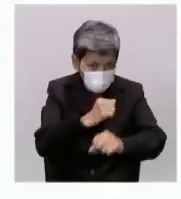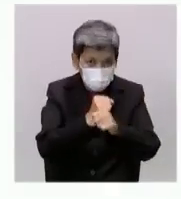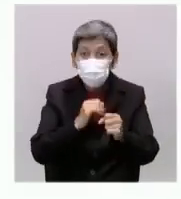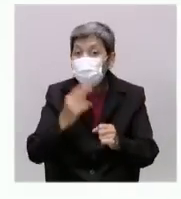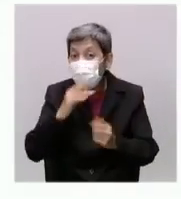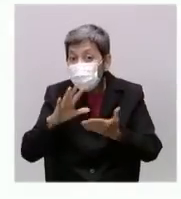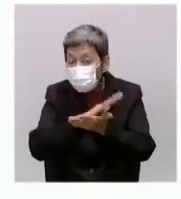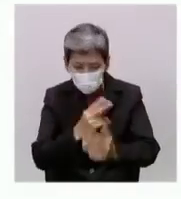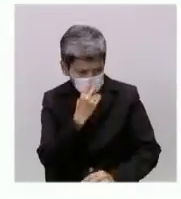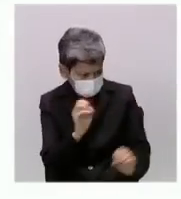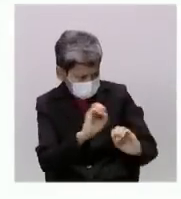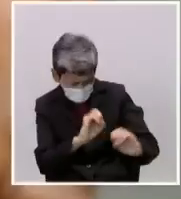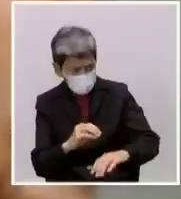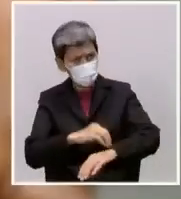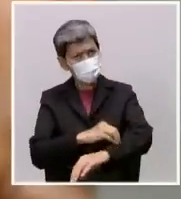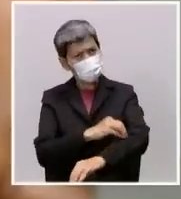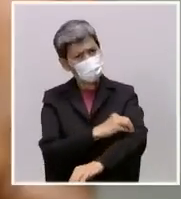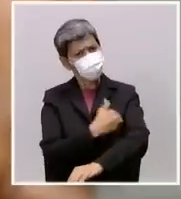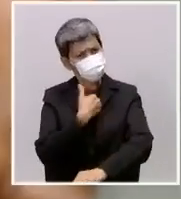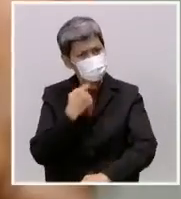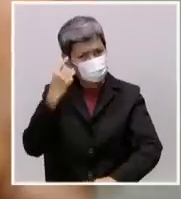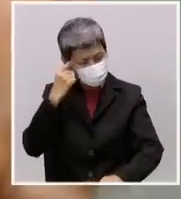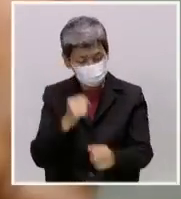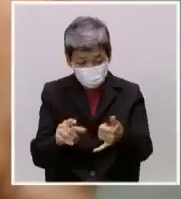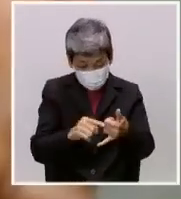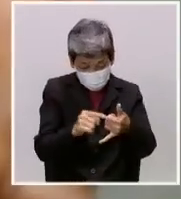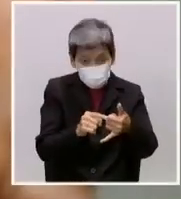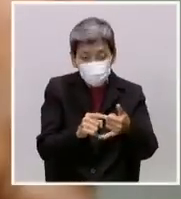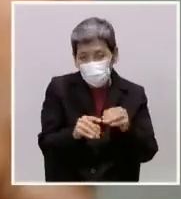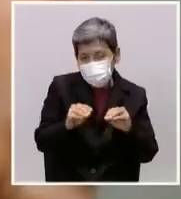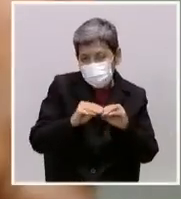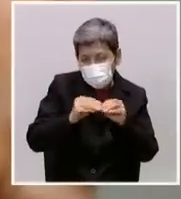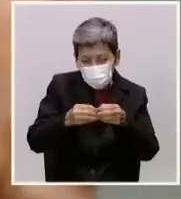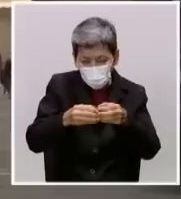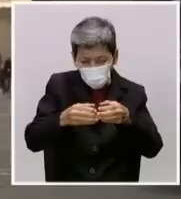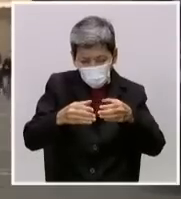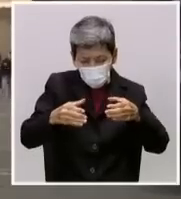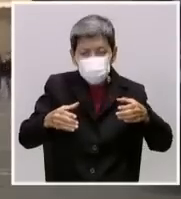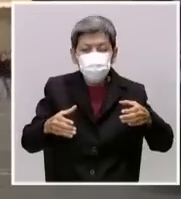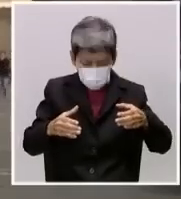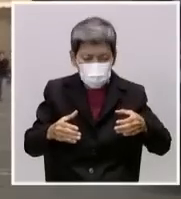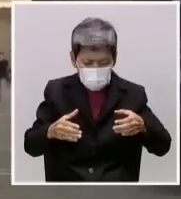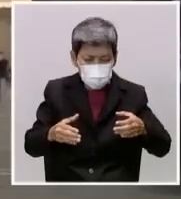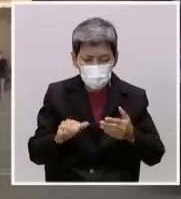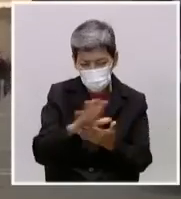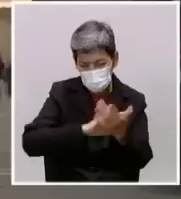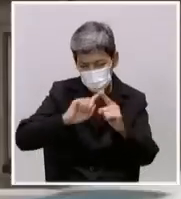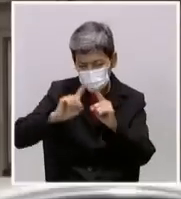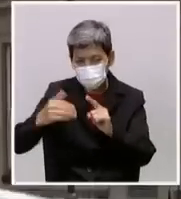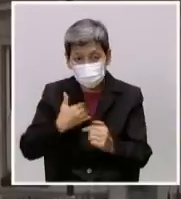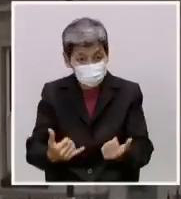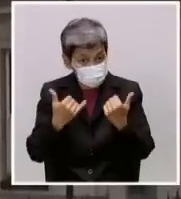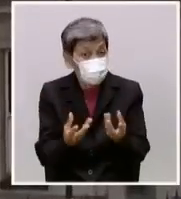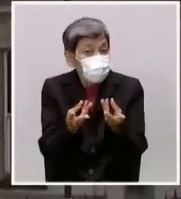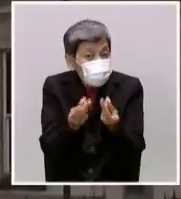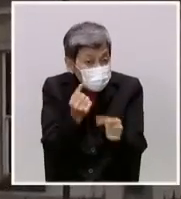ในประเทศที่ไม่เคยพบการติดเชื้อมาก่อนคาดว่าผู้ติดเชื้อจะเพิ่มขึ้นในอีกหลายประเทศทั่วโลกค่ะตัวเลขล่าสุดนะค